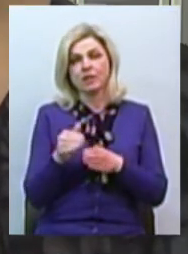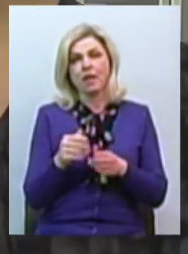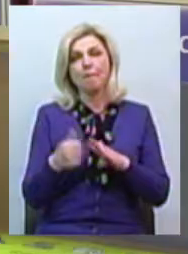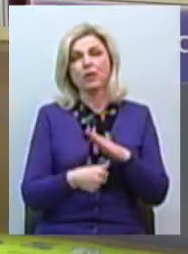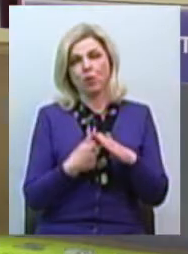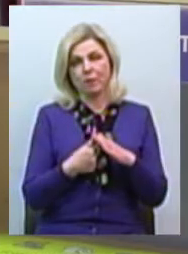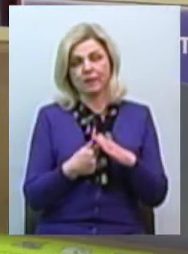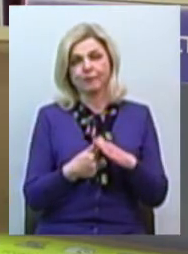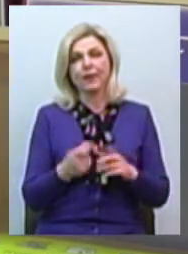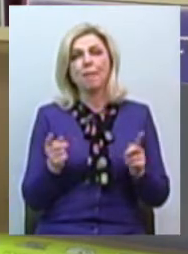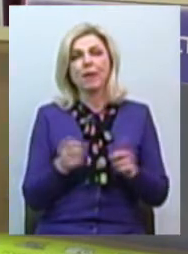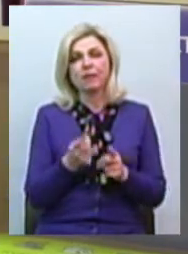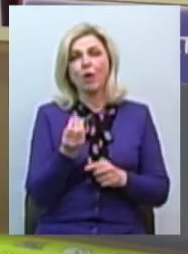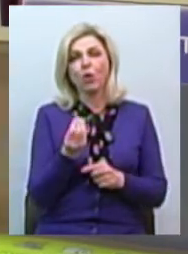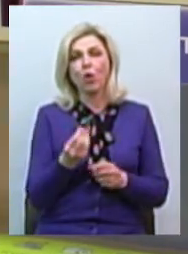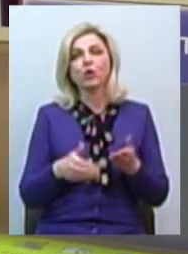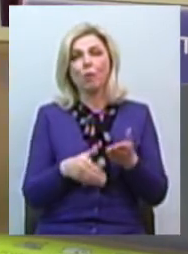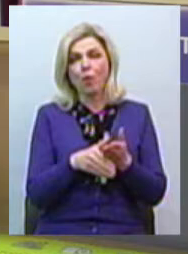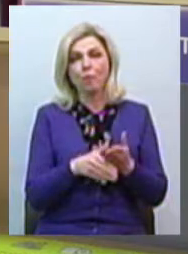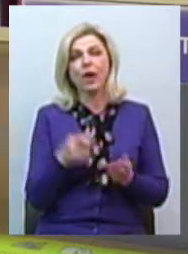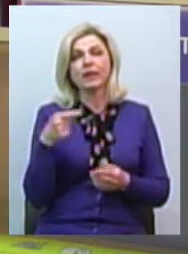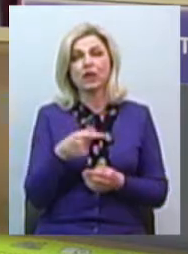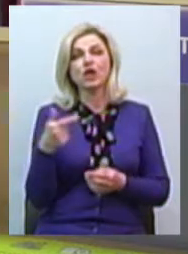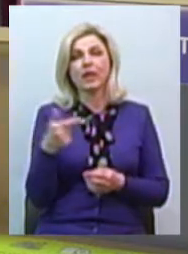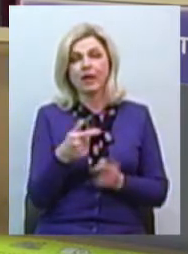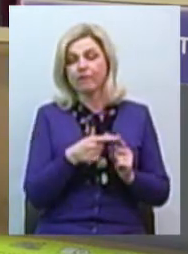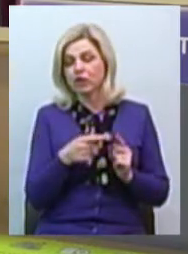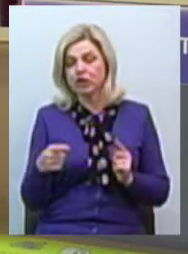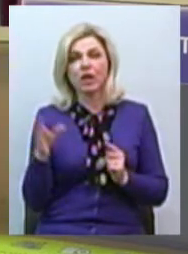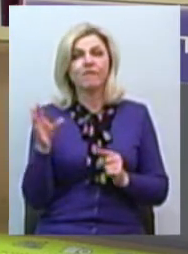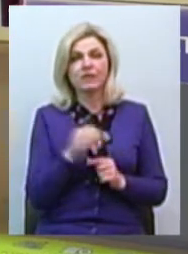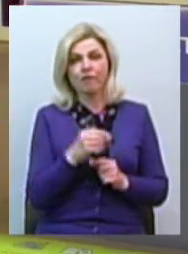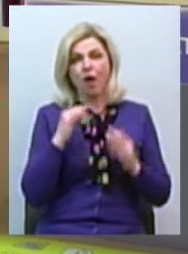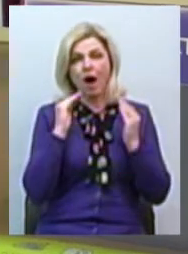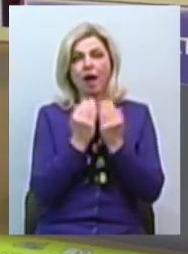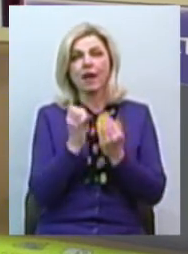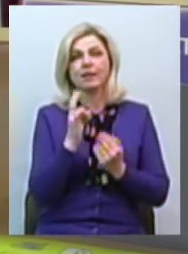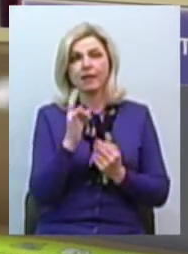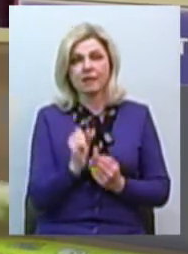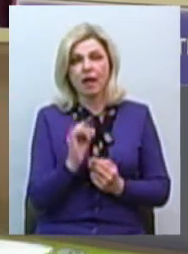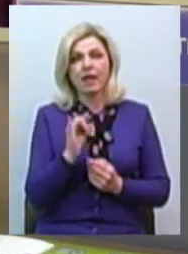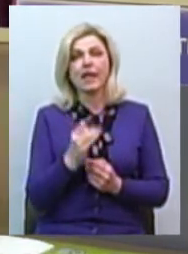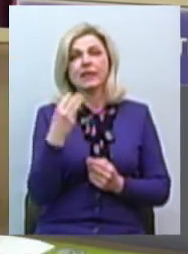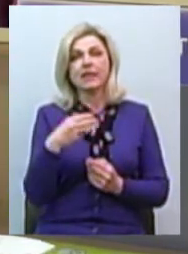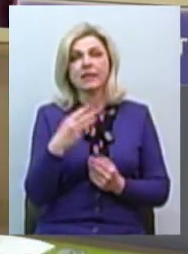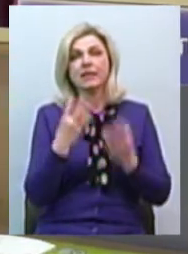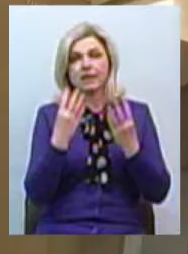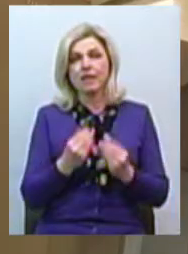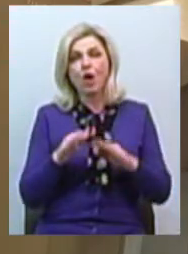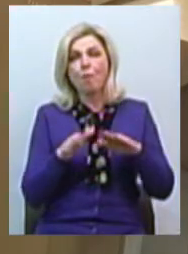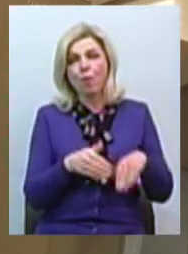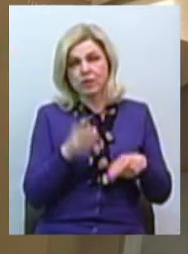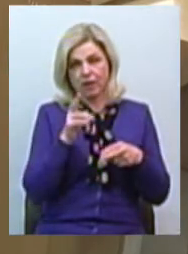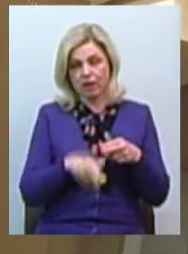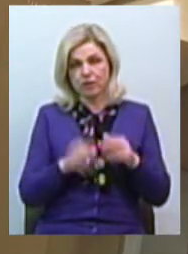безробіття». Мінімальна грошова допомога безробітним становитиме 1000 гривень протягом усього карантину, а також діятиме 30 днів після його закінчення.